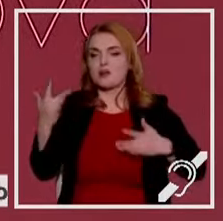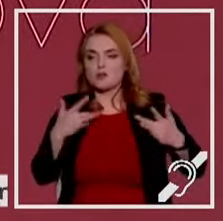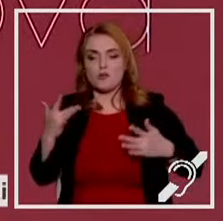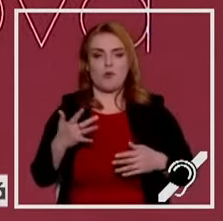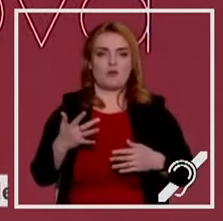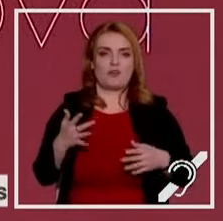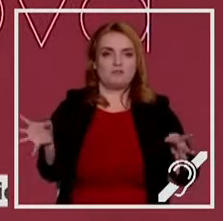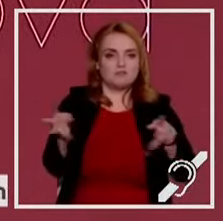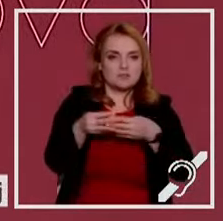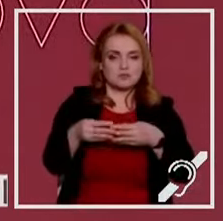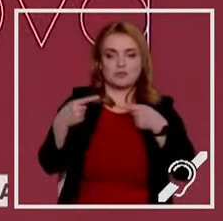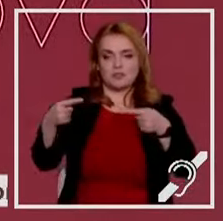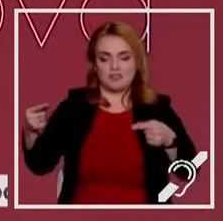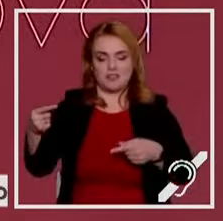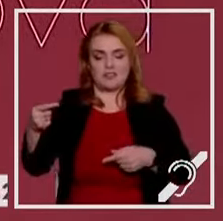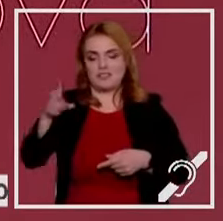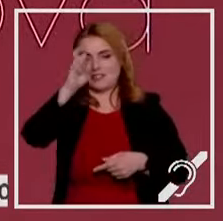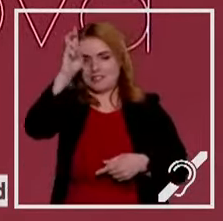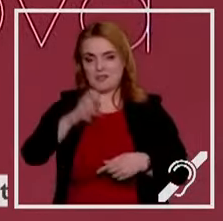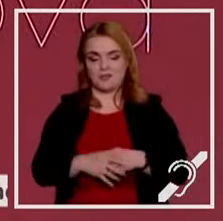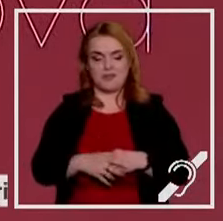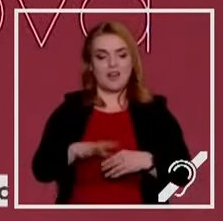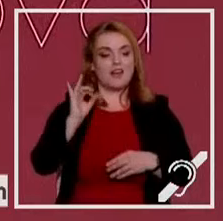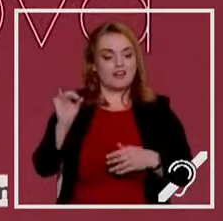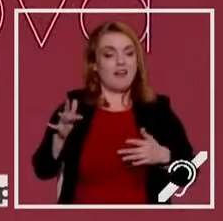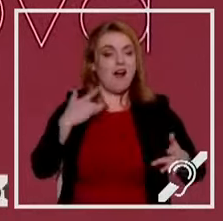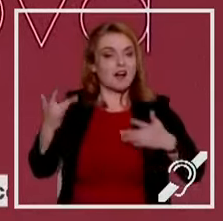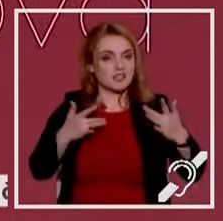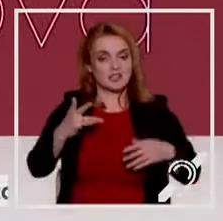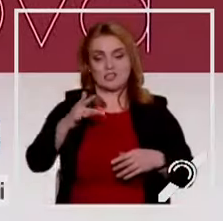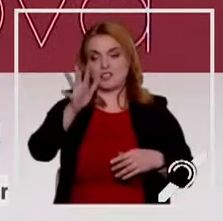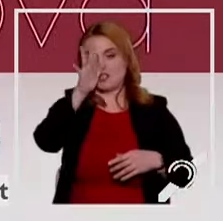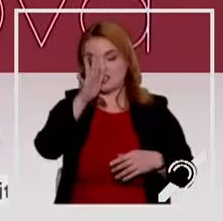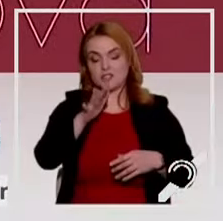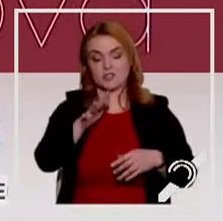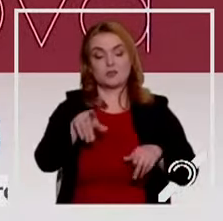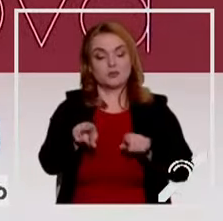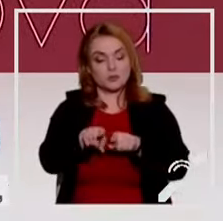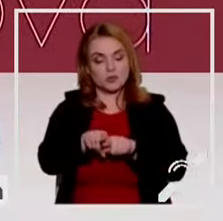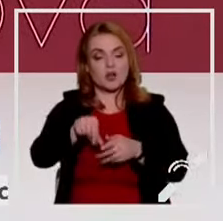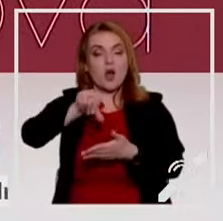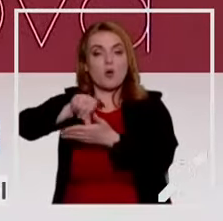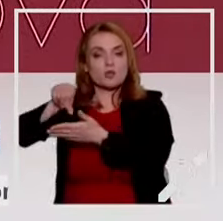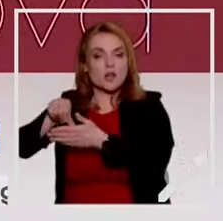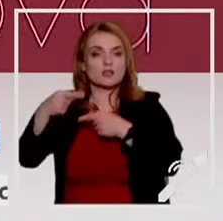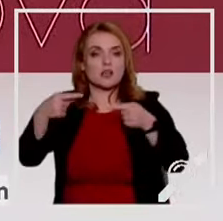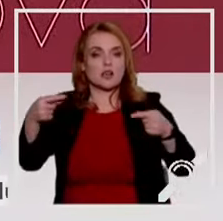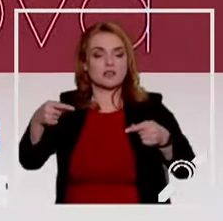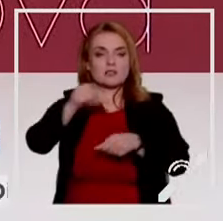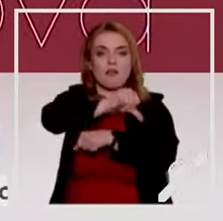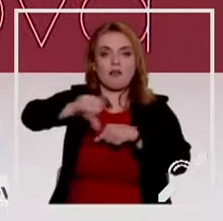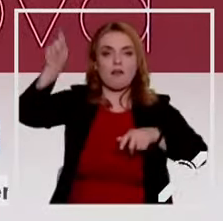din întreaga lume, iar artiștii de la Chișinău au cucerit și mai mult publicul internațional în turnee și